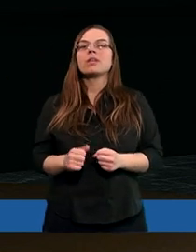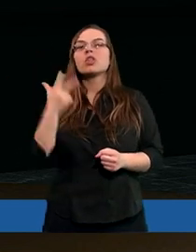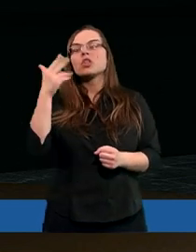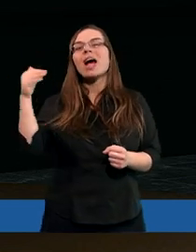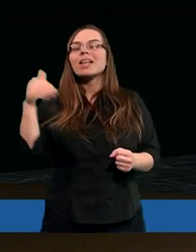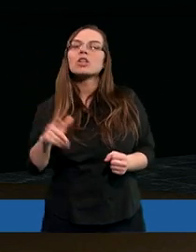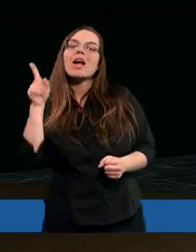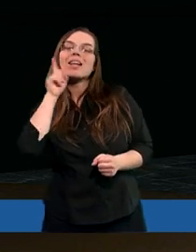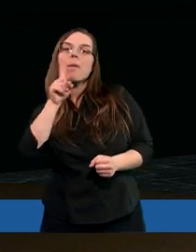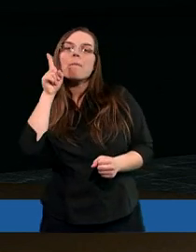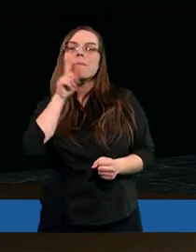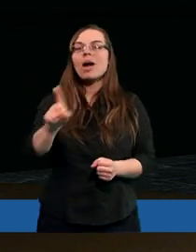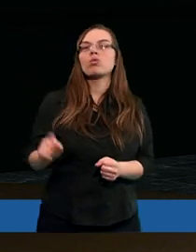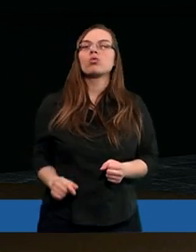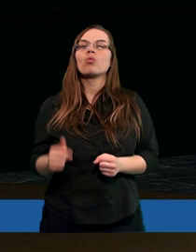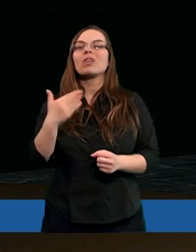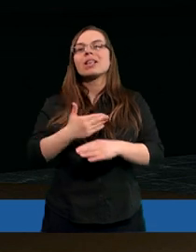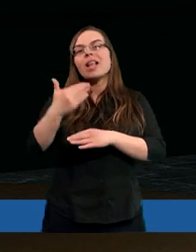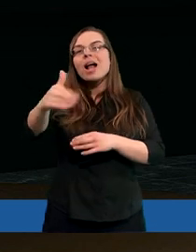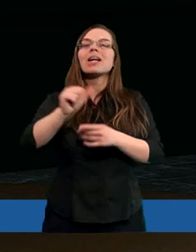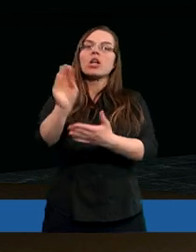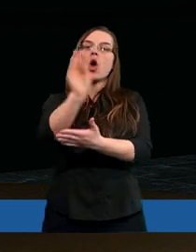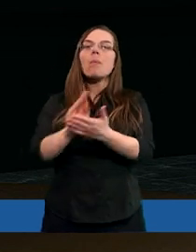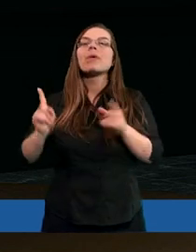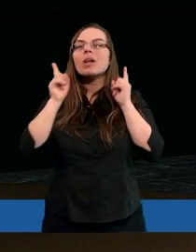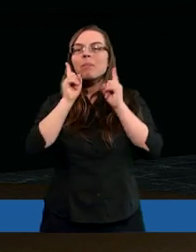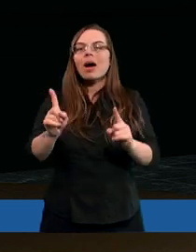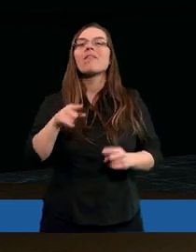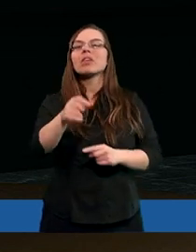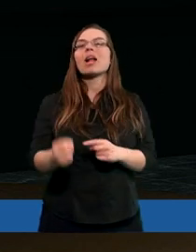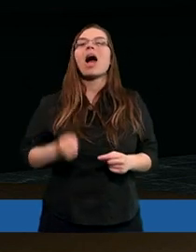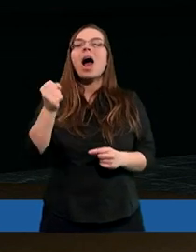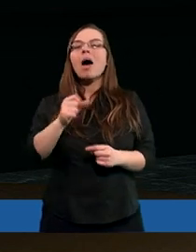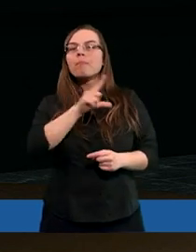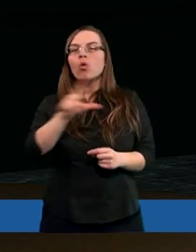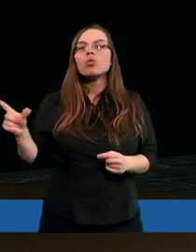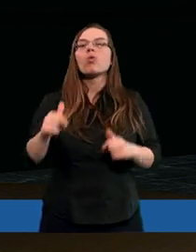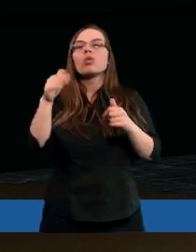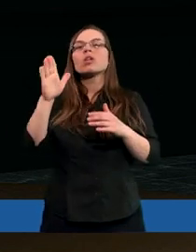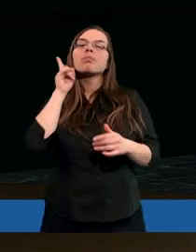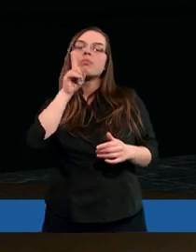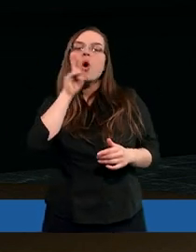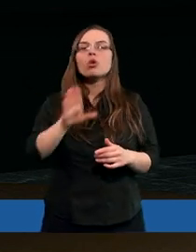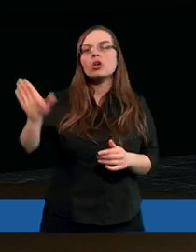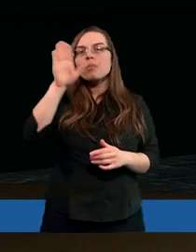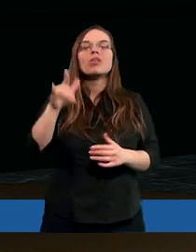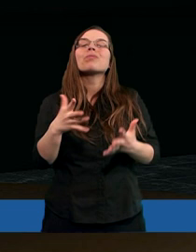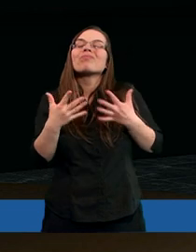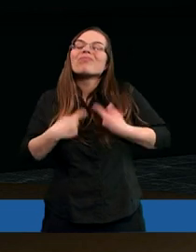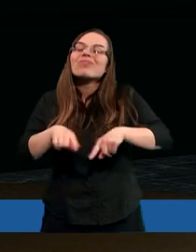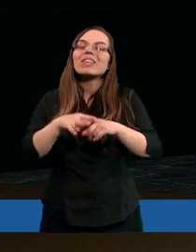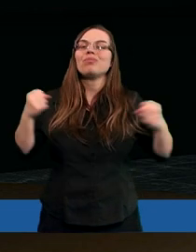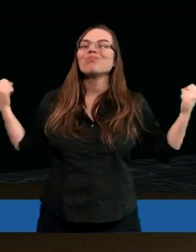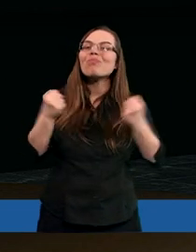tysięcy mężów i potem dalej, kiedy jest opisany w dziejach apostolskich, naprawdę był to mąż Boży, który dokonał wielkie dzieła.